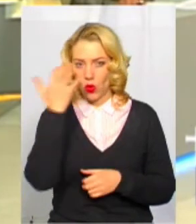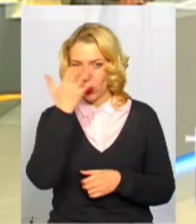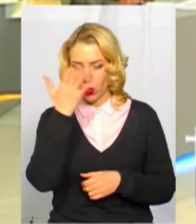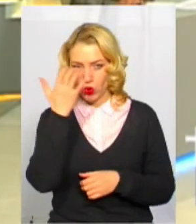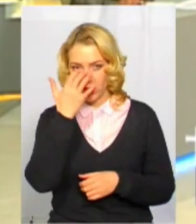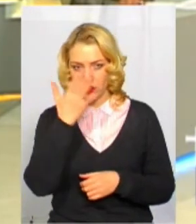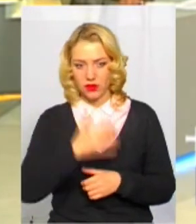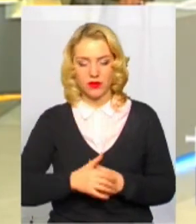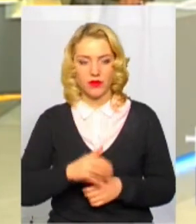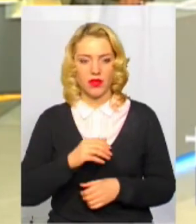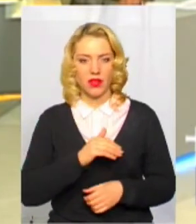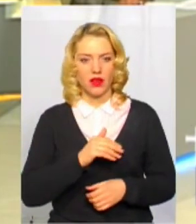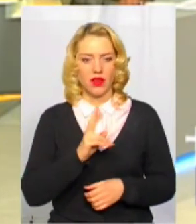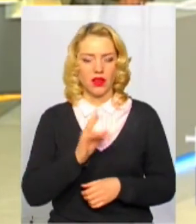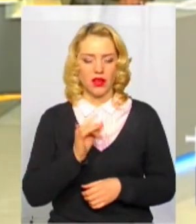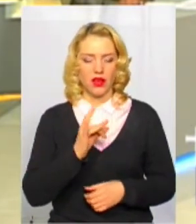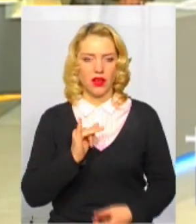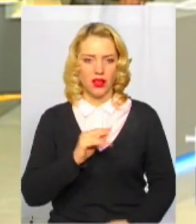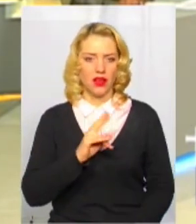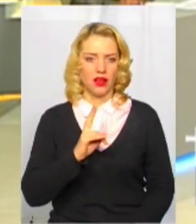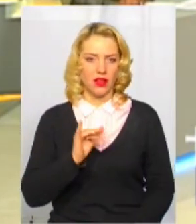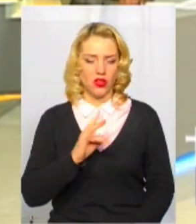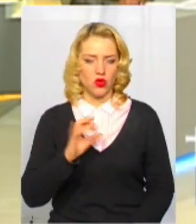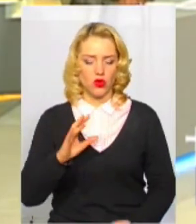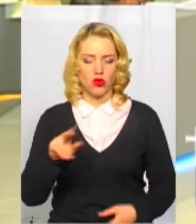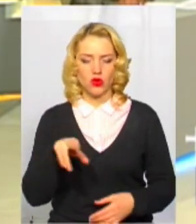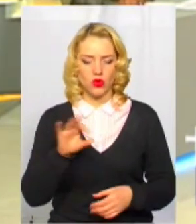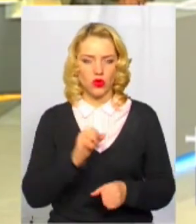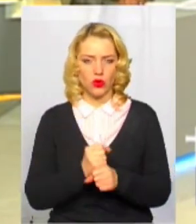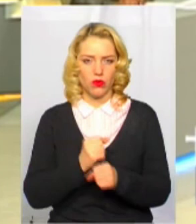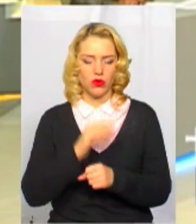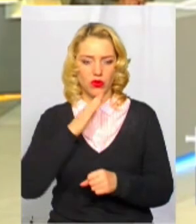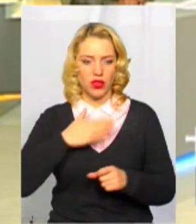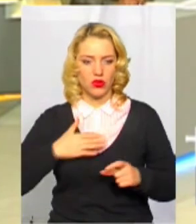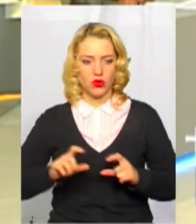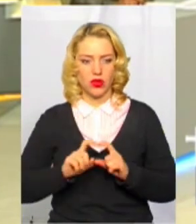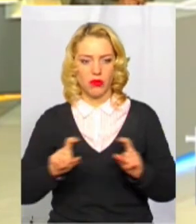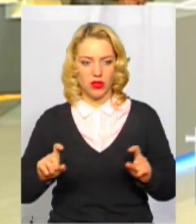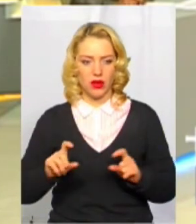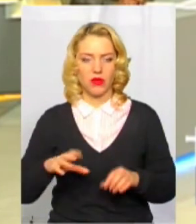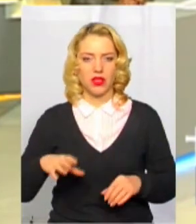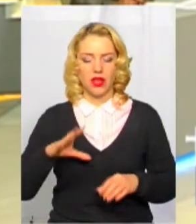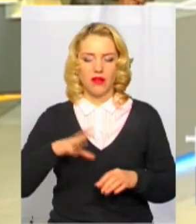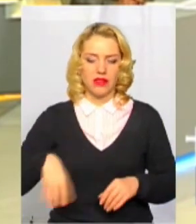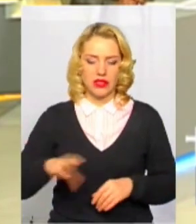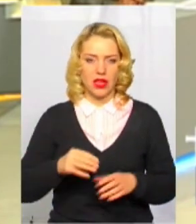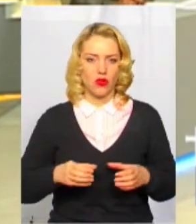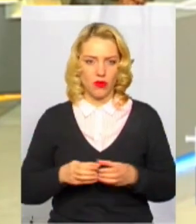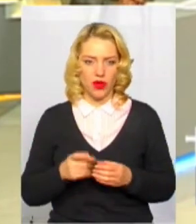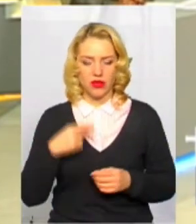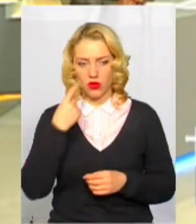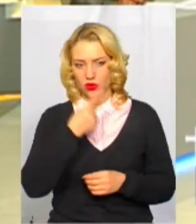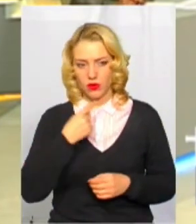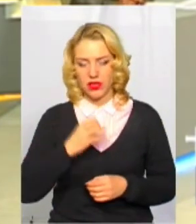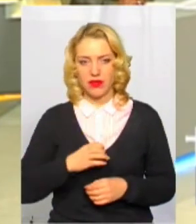перезаводили нас. Ну, що стосується роботи нашого департаменту, всієї команди і